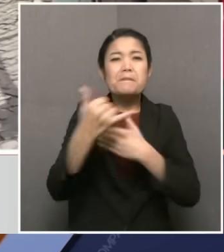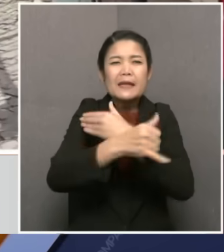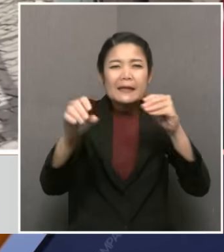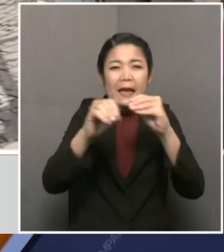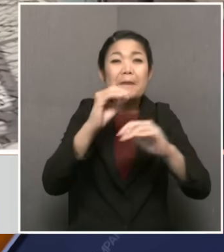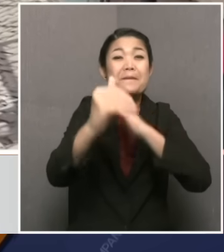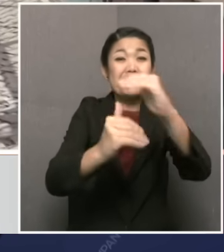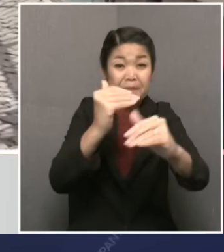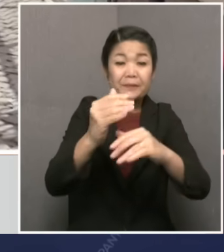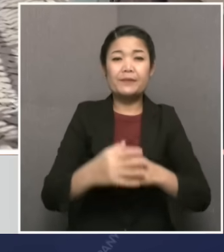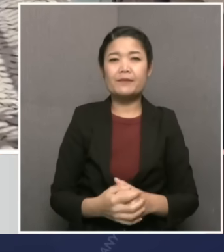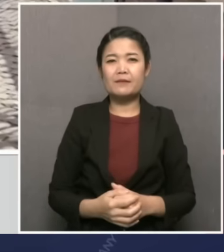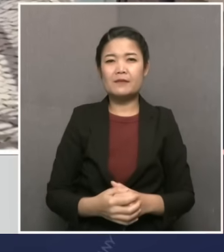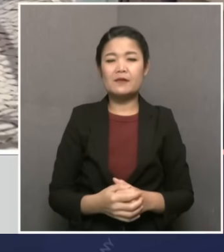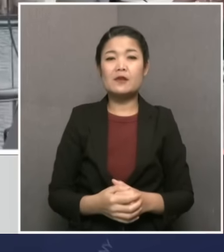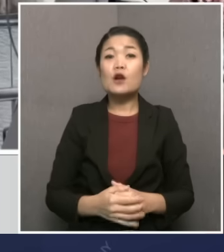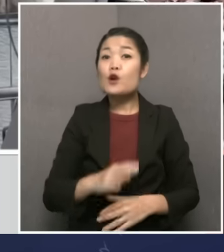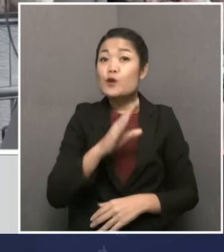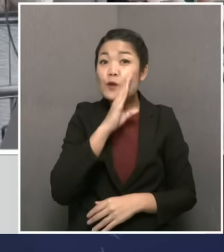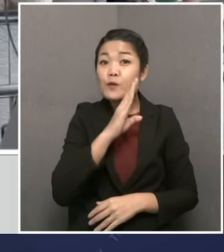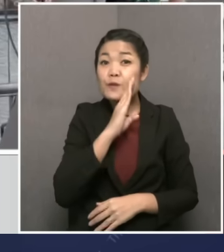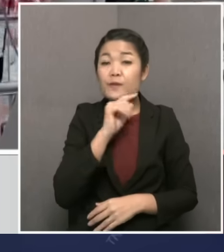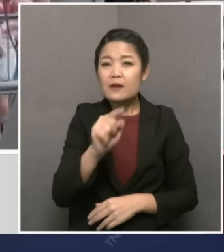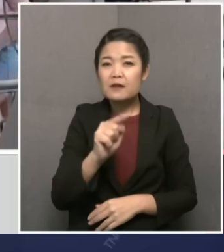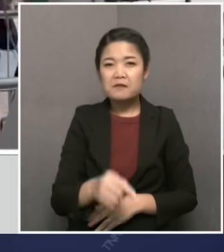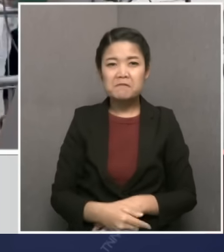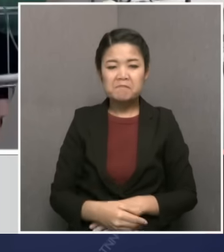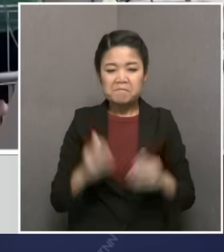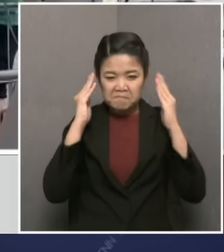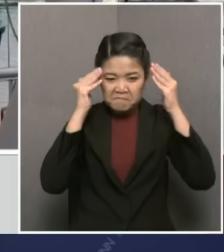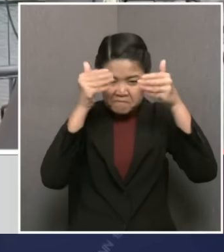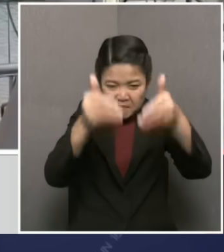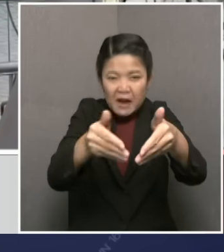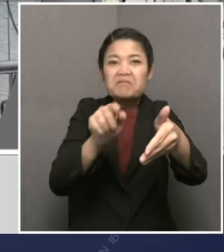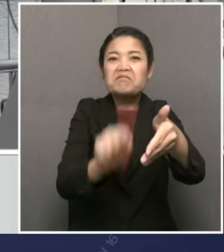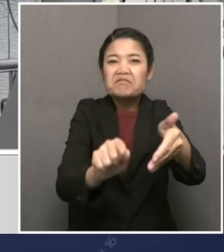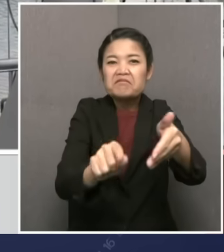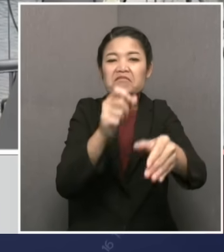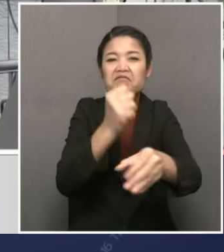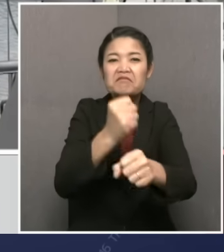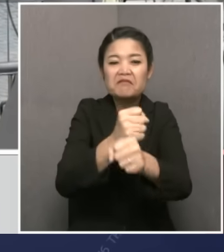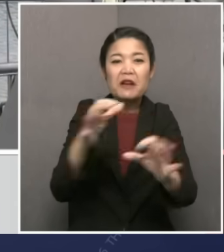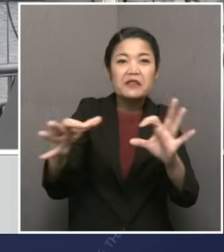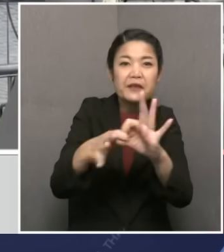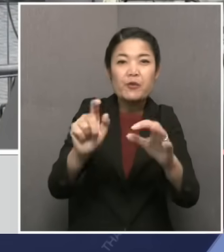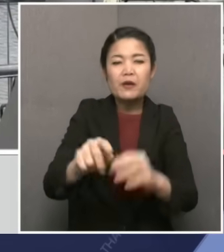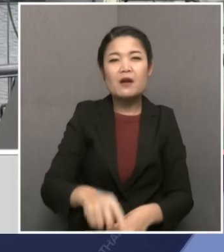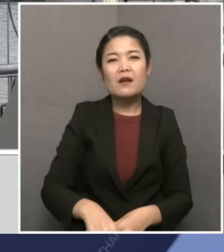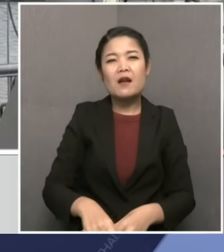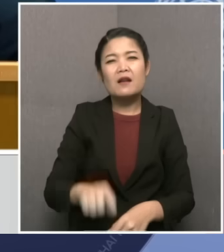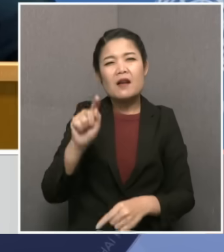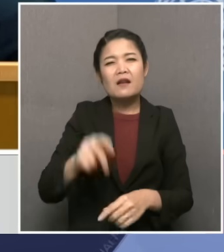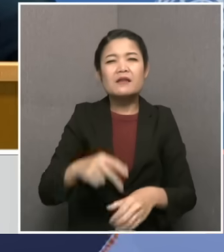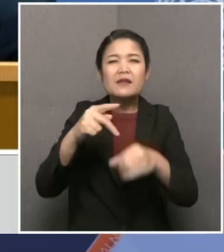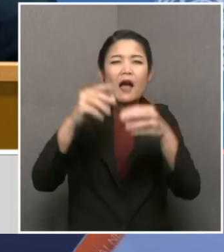าขณะนี้เองเนี่ยถ้าเราไปเน้นเรื่อง mitigation ความหมายก็คือว่าเรื่องการลดแก๊สเรือนกระจก